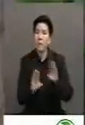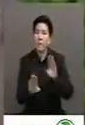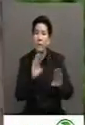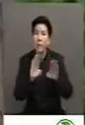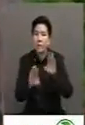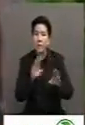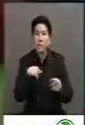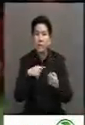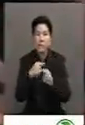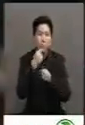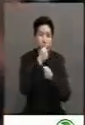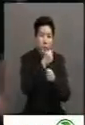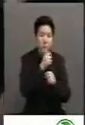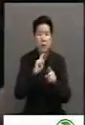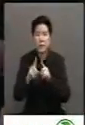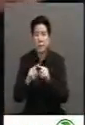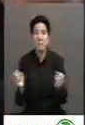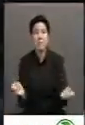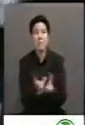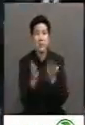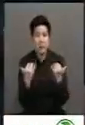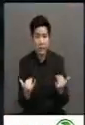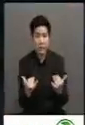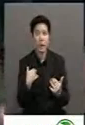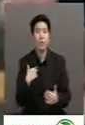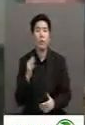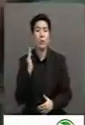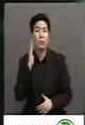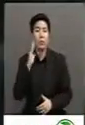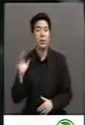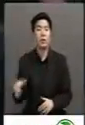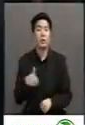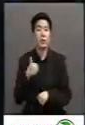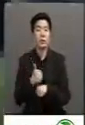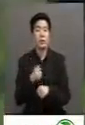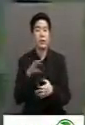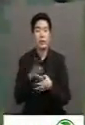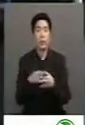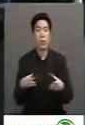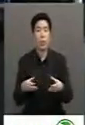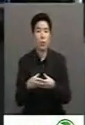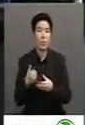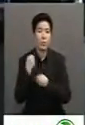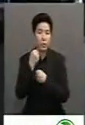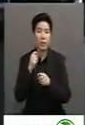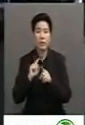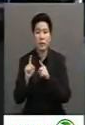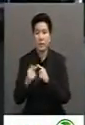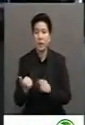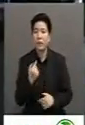ทียบกับการประท้วงที่เกิดขึ้นนะครับส่วนนายจีเลแมคเครนซันนะครับนักเคลื่อนไหวแนวหน้านะ